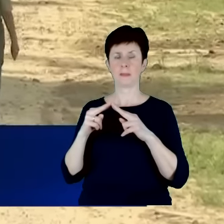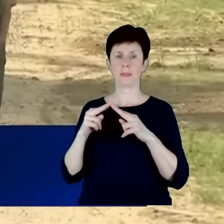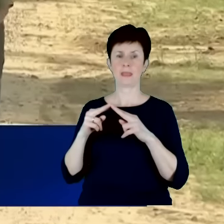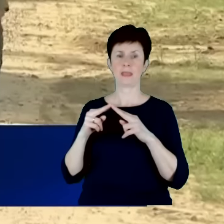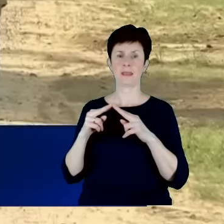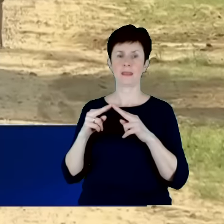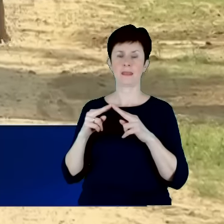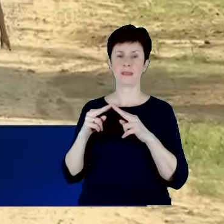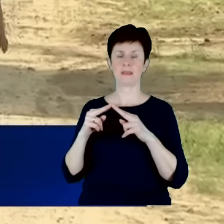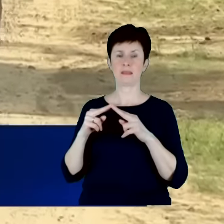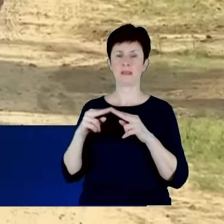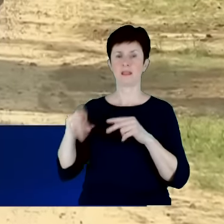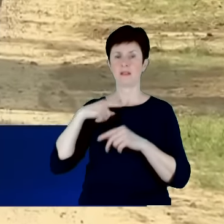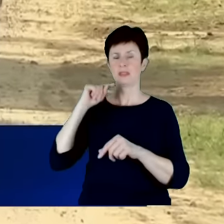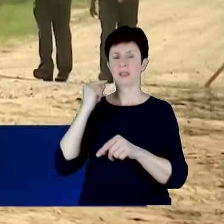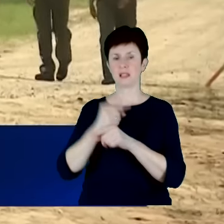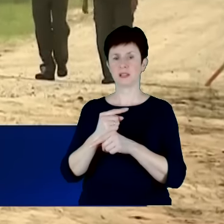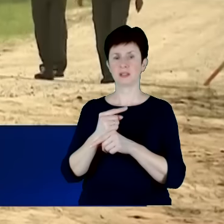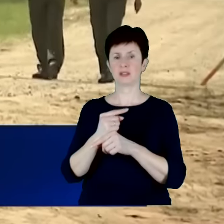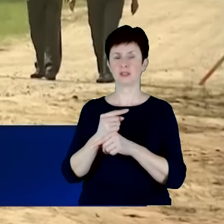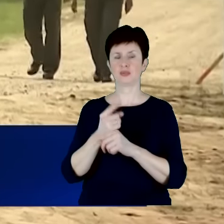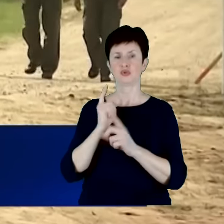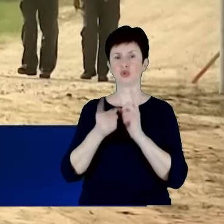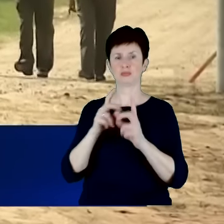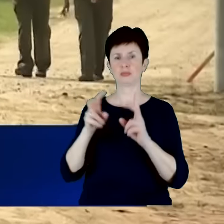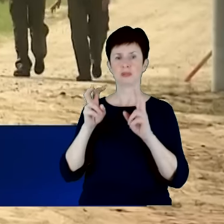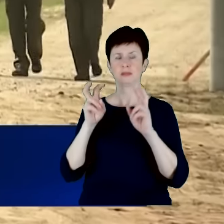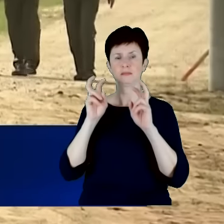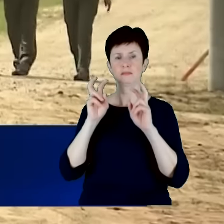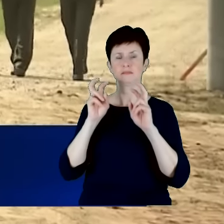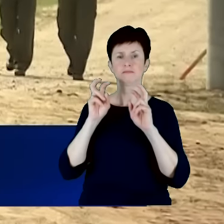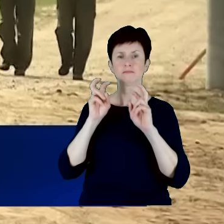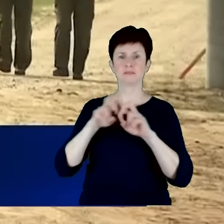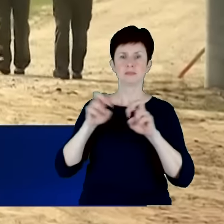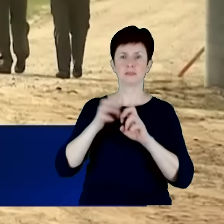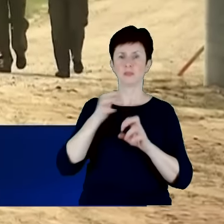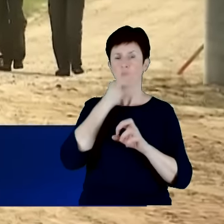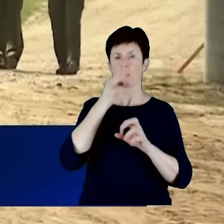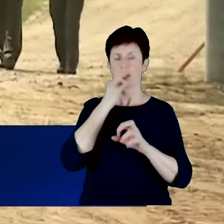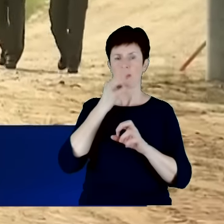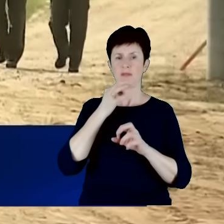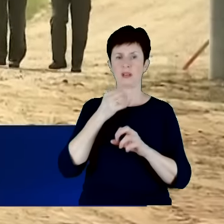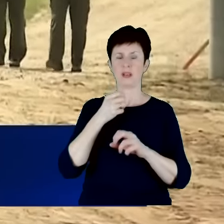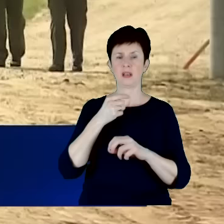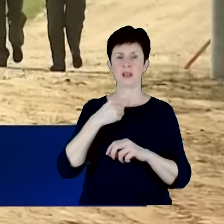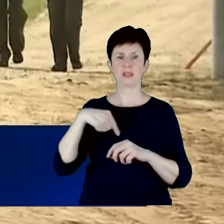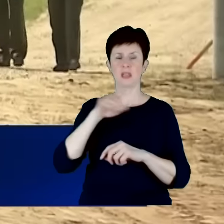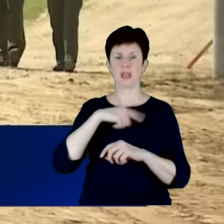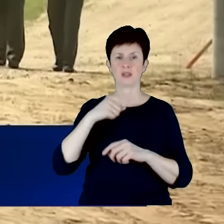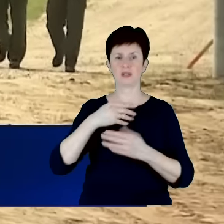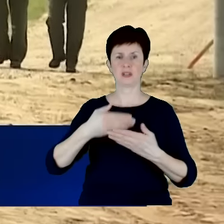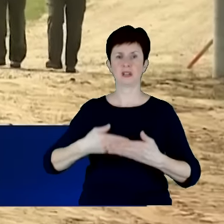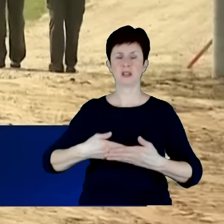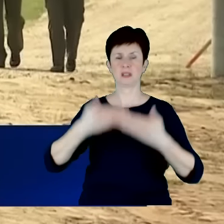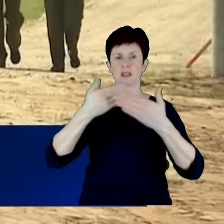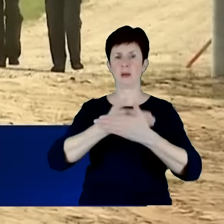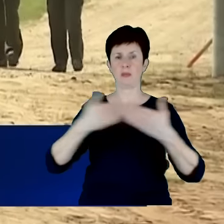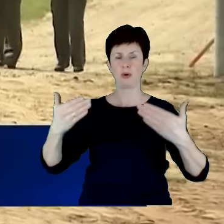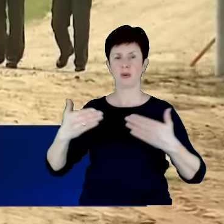podjęliśmy decyzję o szybkiej modernizacji naszej zapory granicznej z